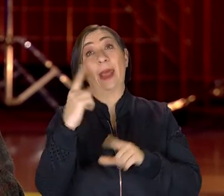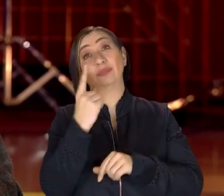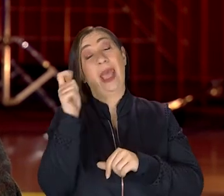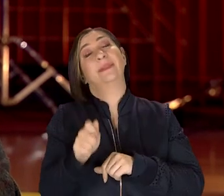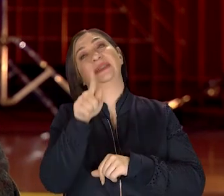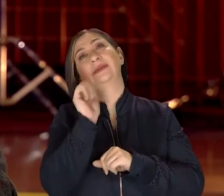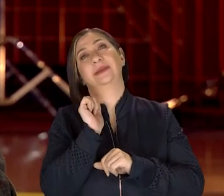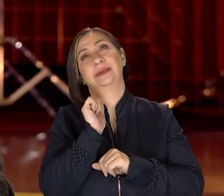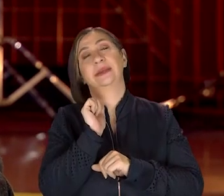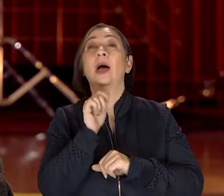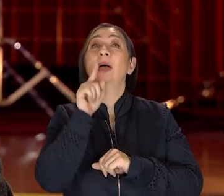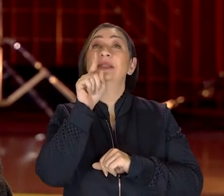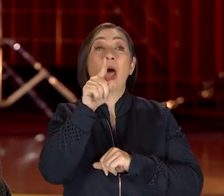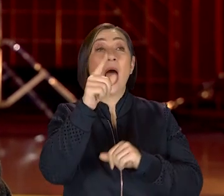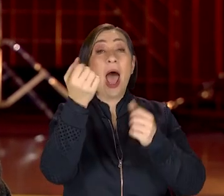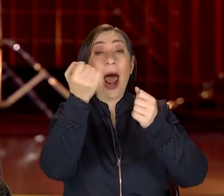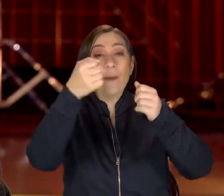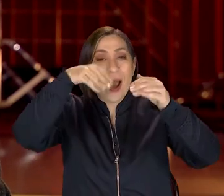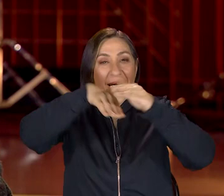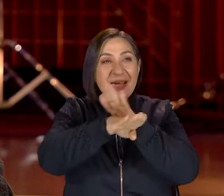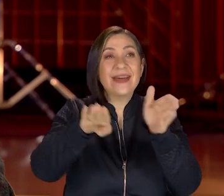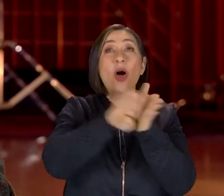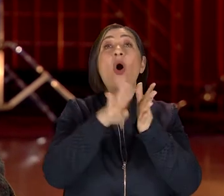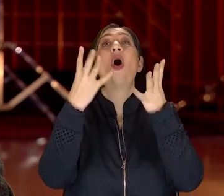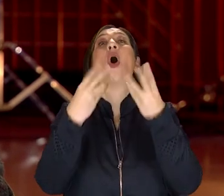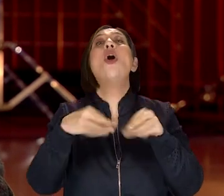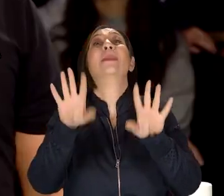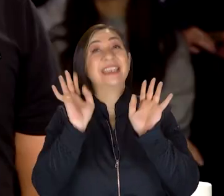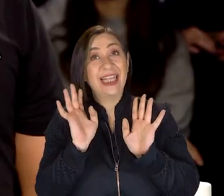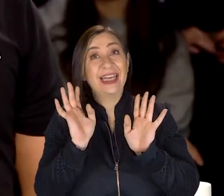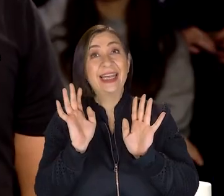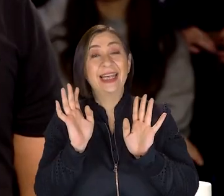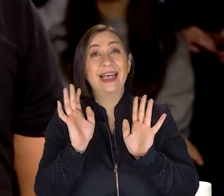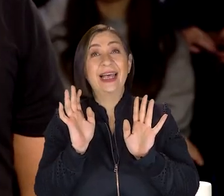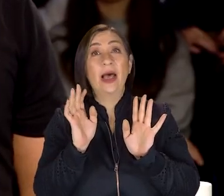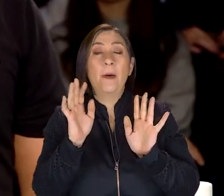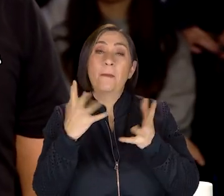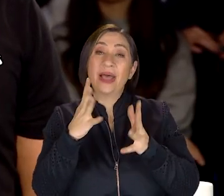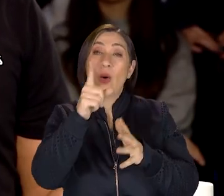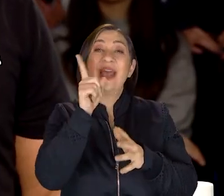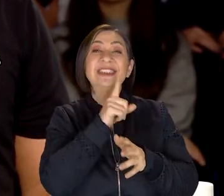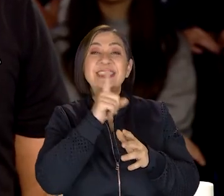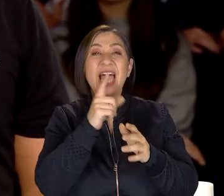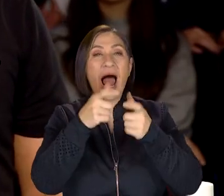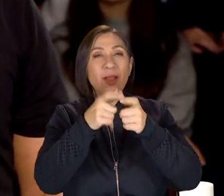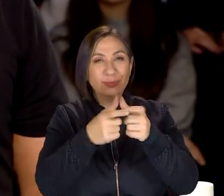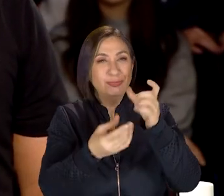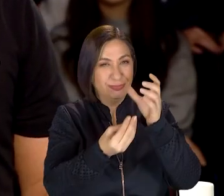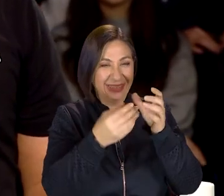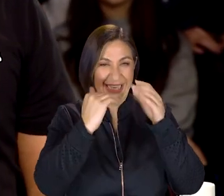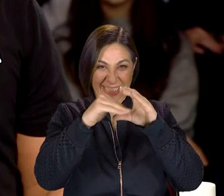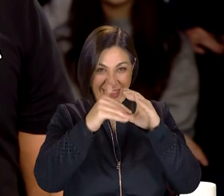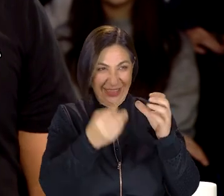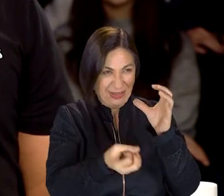şey yapmışsın. Belki o otopark olmasaydı. Belki değil mi? Belki o İngilizce albümle çıkış